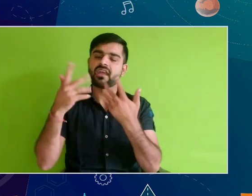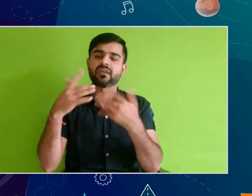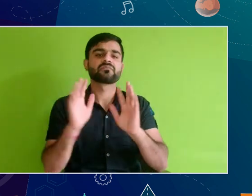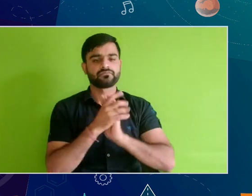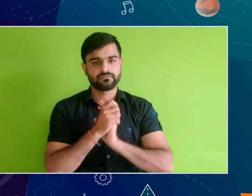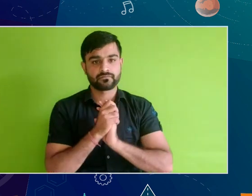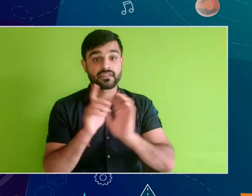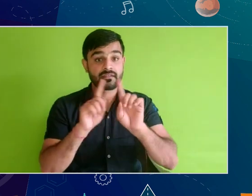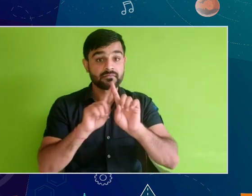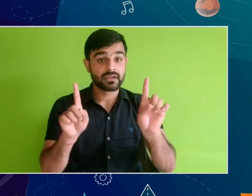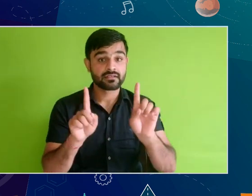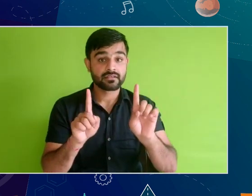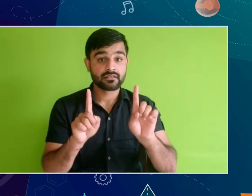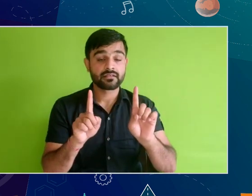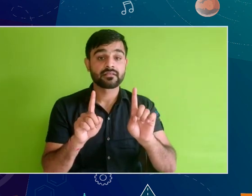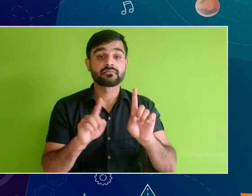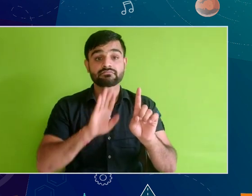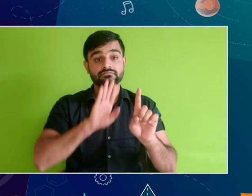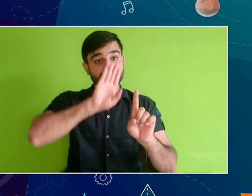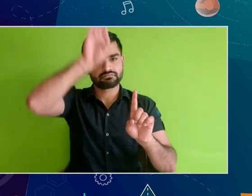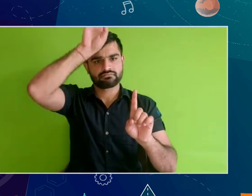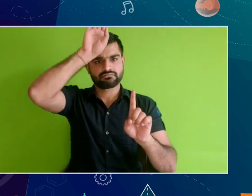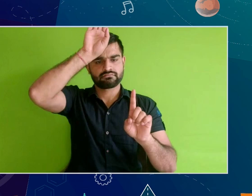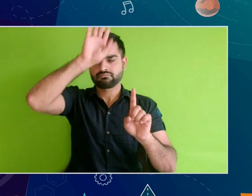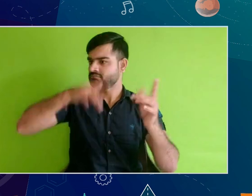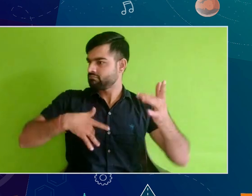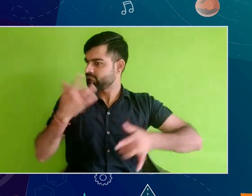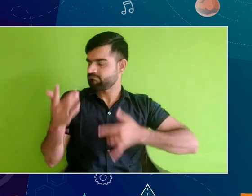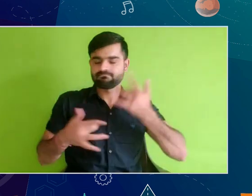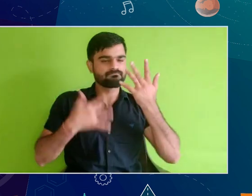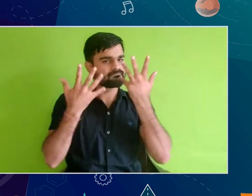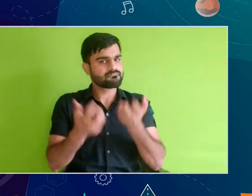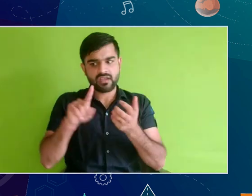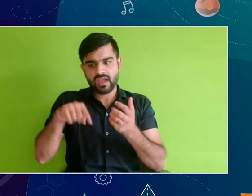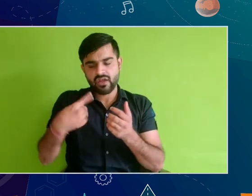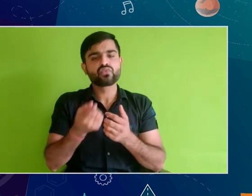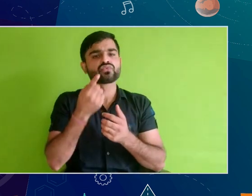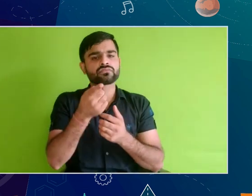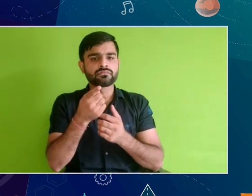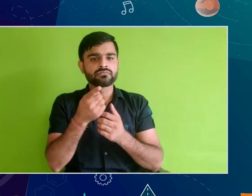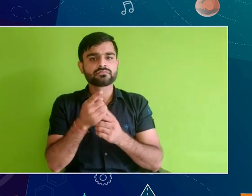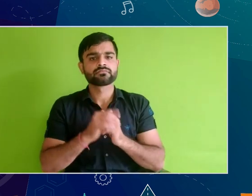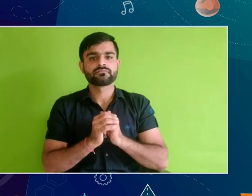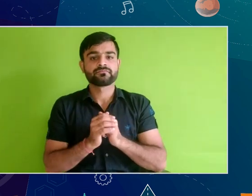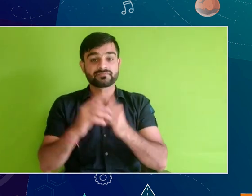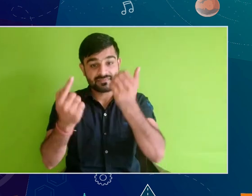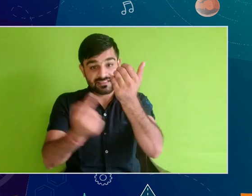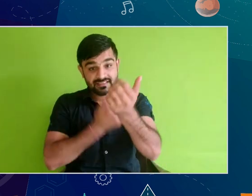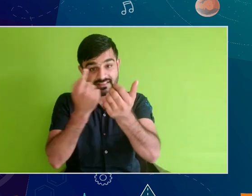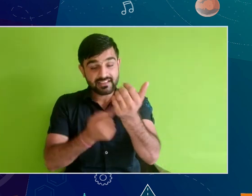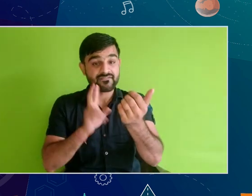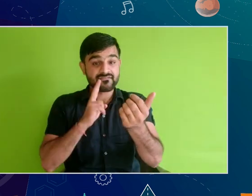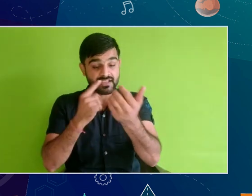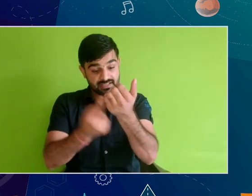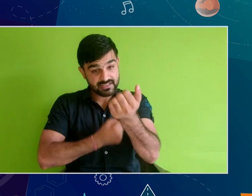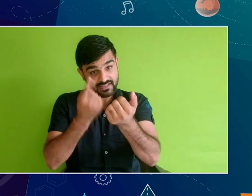लेकिन राजा जी एक इन चीजों के लिए क्यूरियस थे कि किस तरीके से हम इन सब्जियों के छिलकों को भी यूज कर